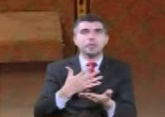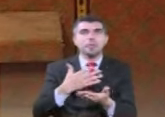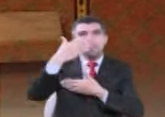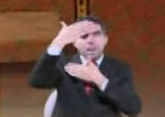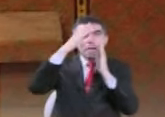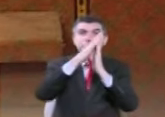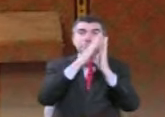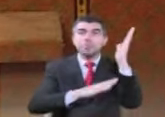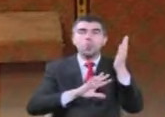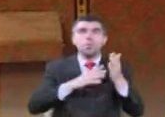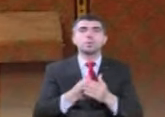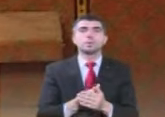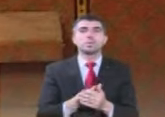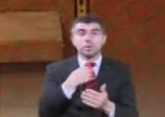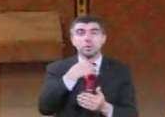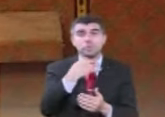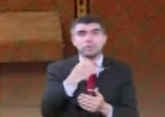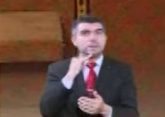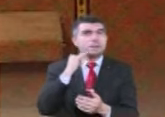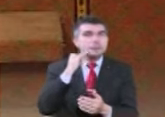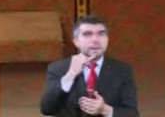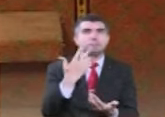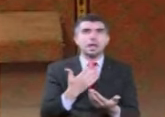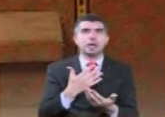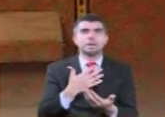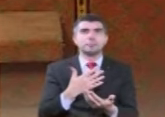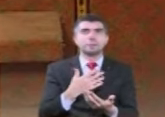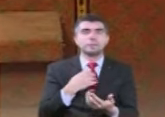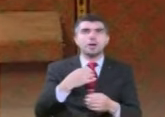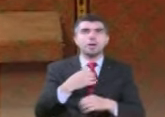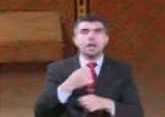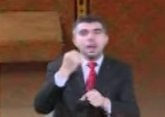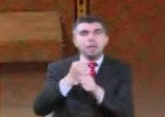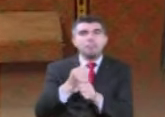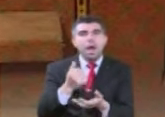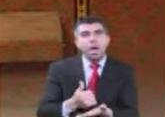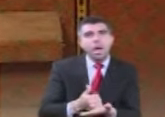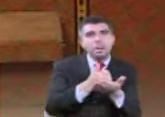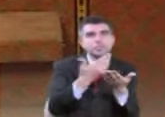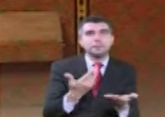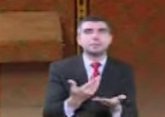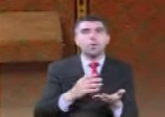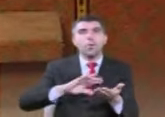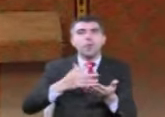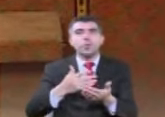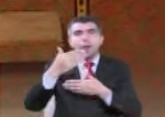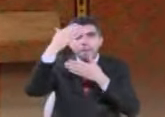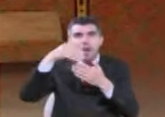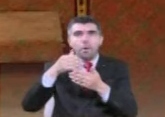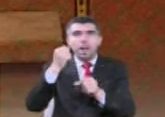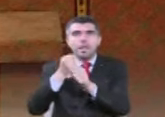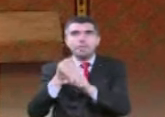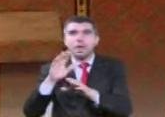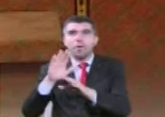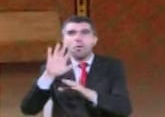الخلايا العناية الكاملة والتامة بمواطنينا في الخارج. جميع ما هو إجرائي، جميع ما